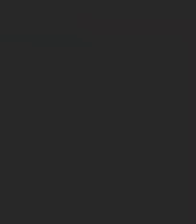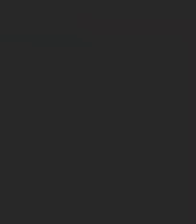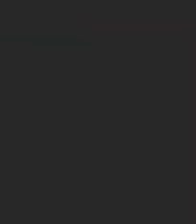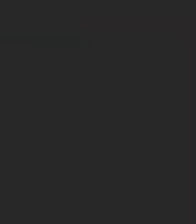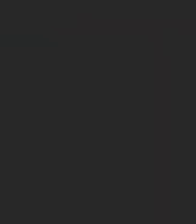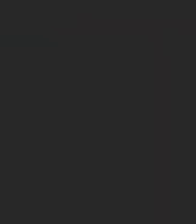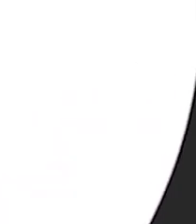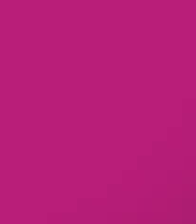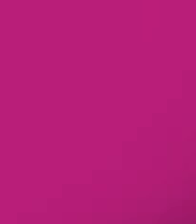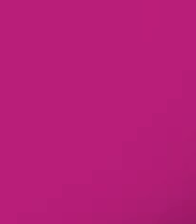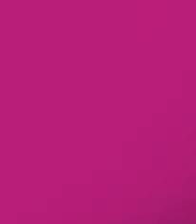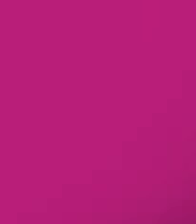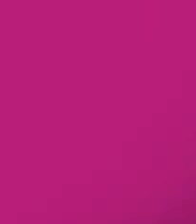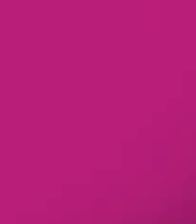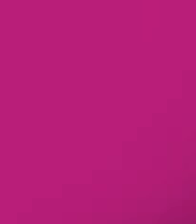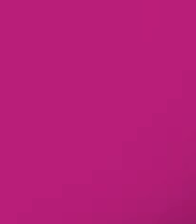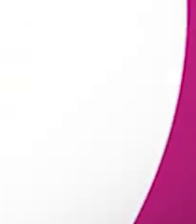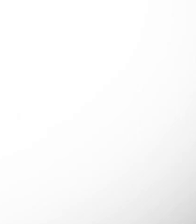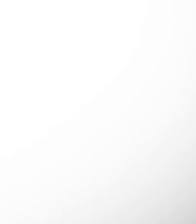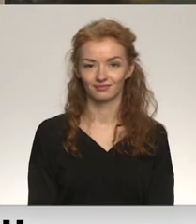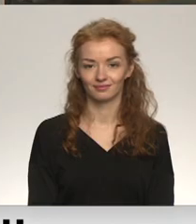Re! Viss ēters ir te!